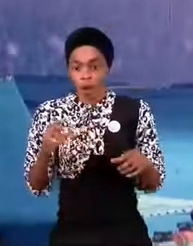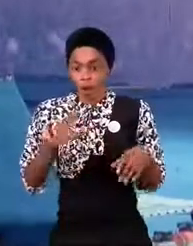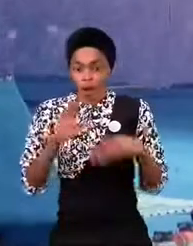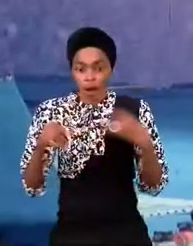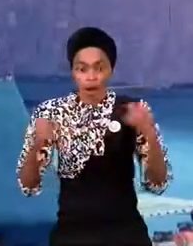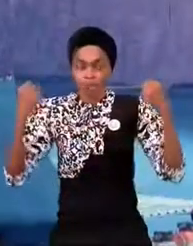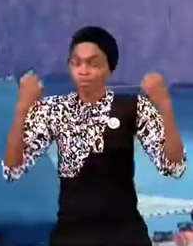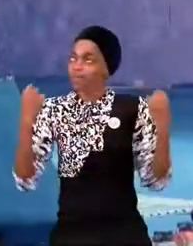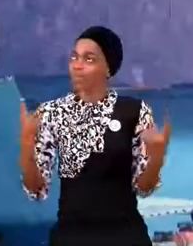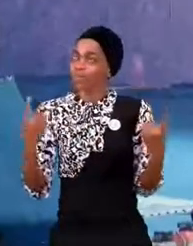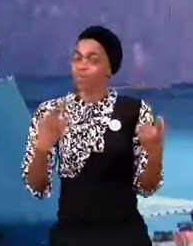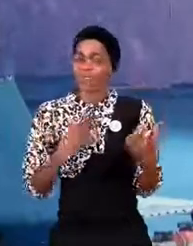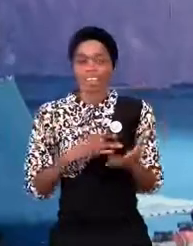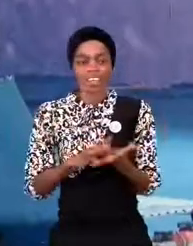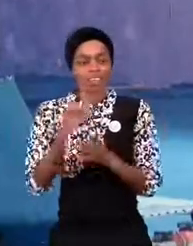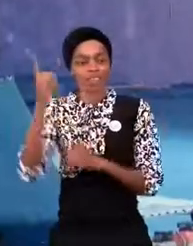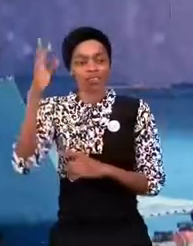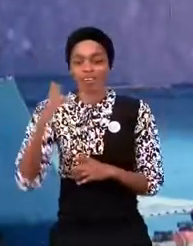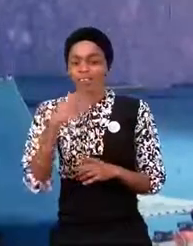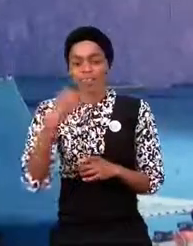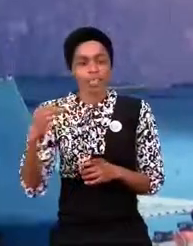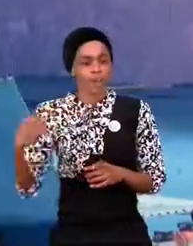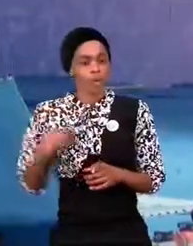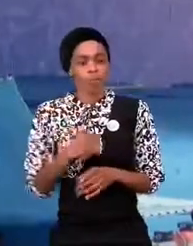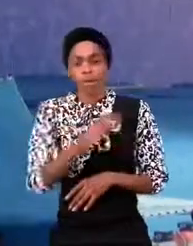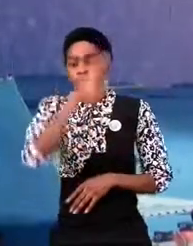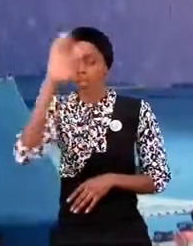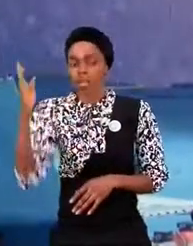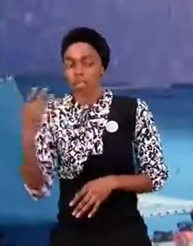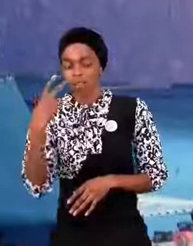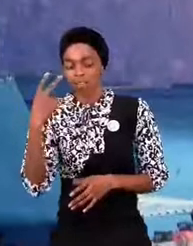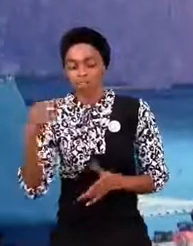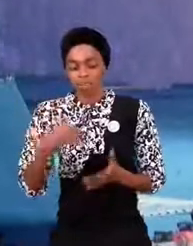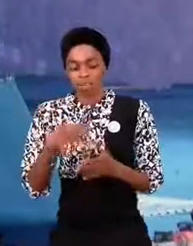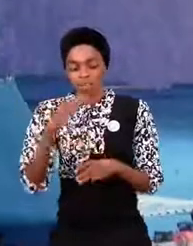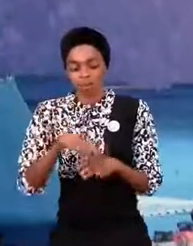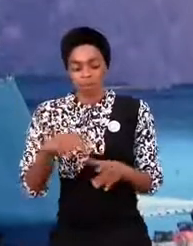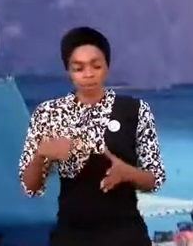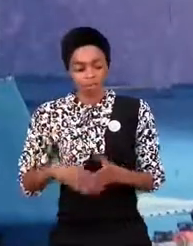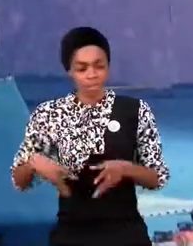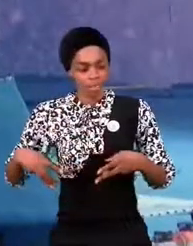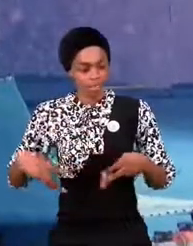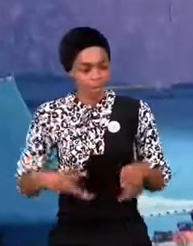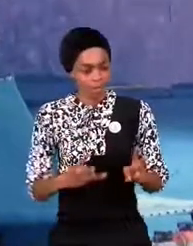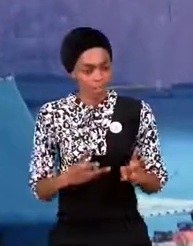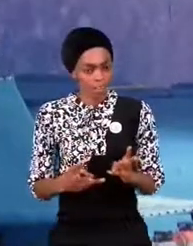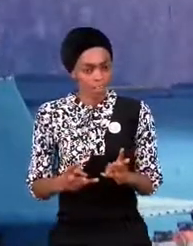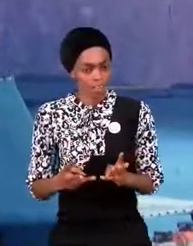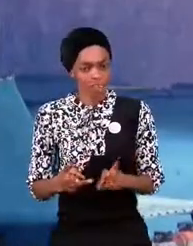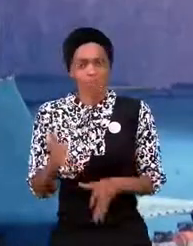de pareil. » Ce que tu n'as jamais vu dans ta vie personnelle,